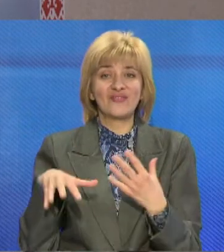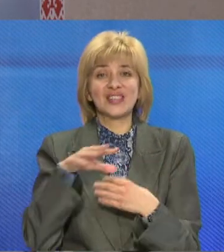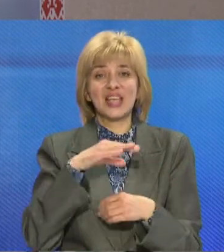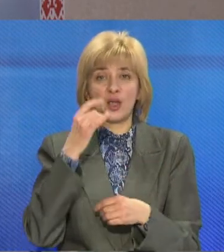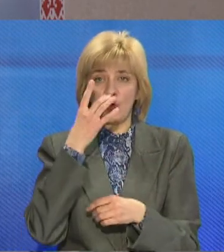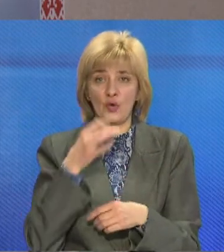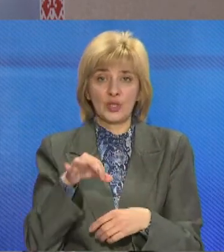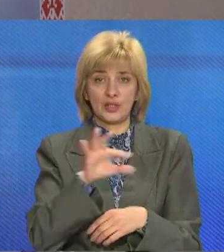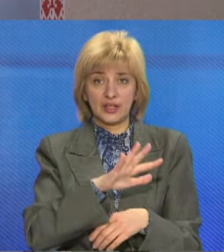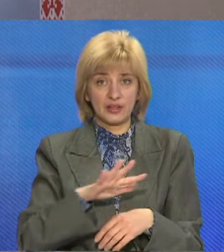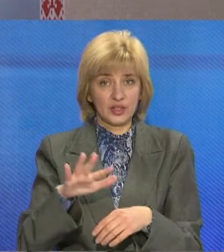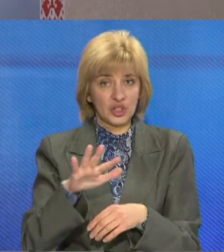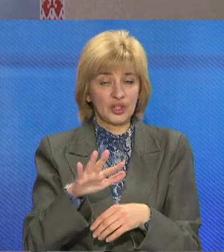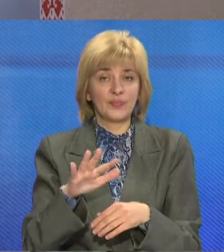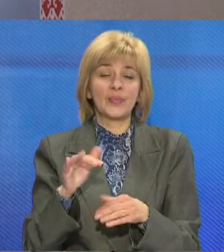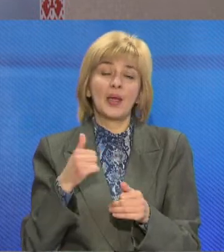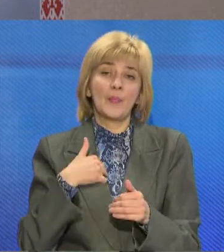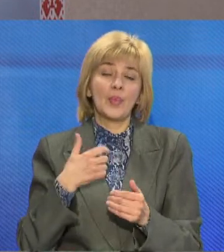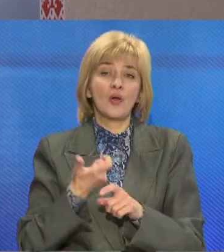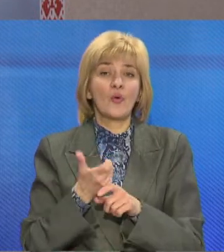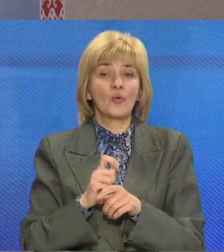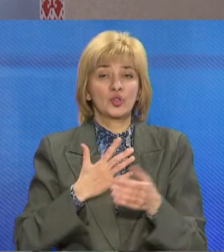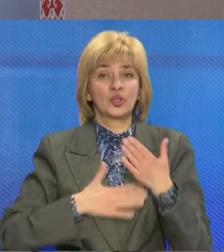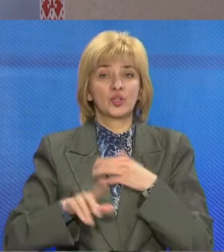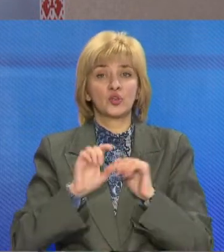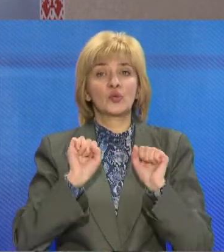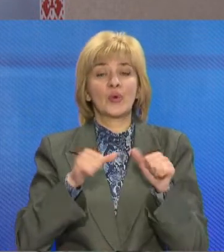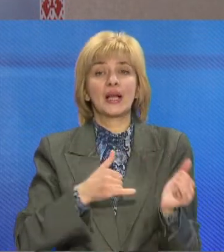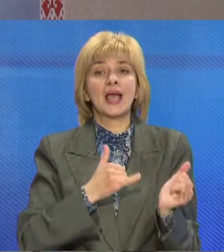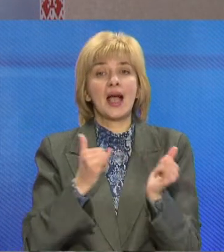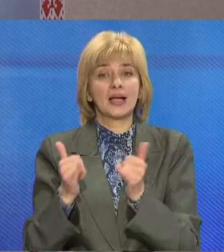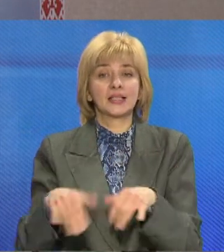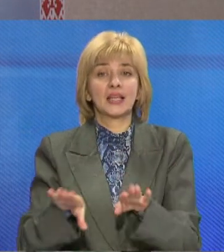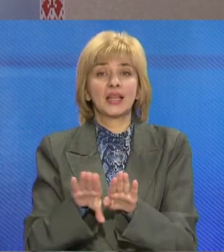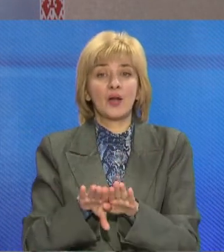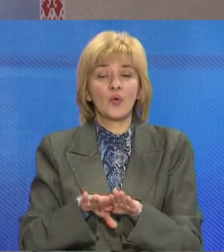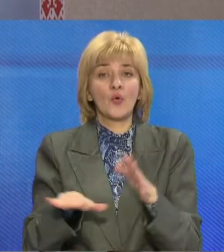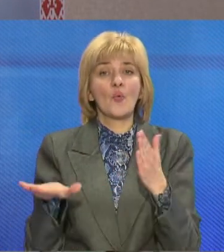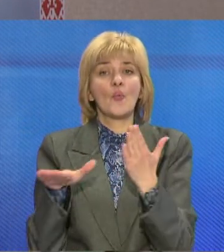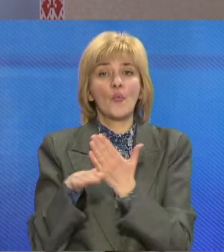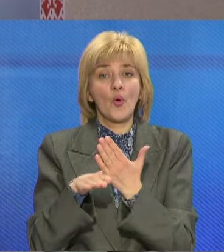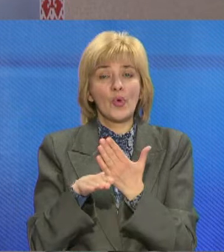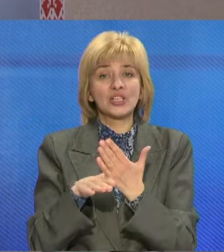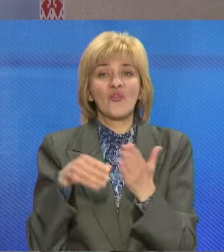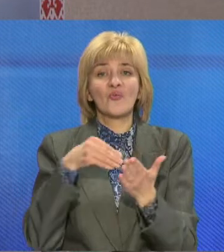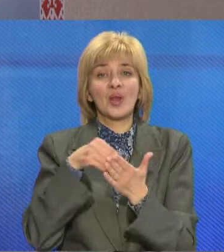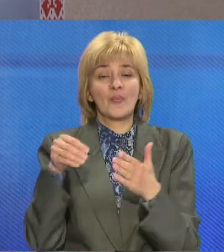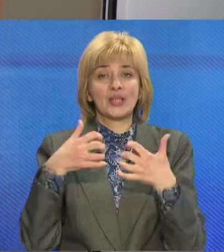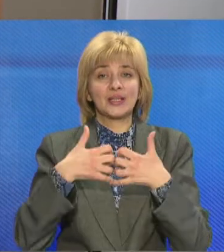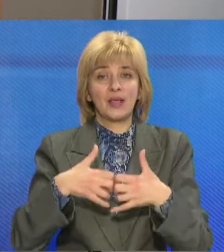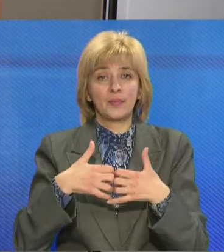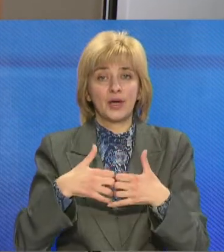Гродненщины. Поэтому мы очень рады, что мы смогли оказать такую вот помощь, приобретение